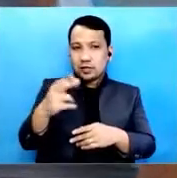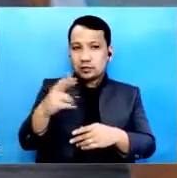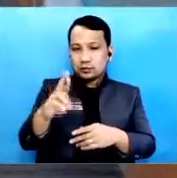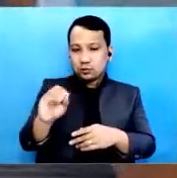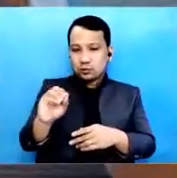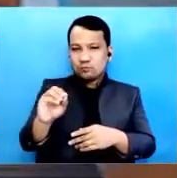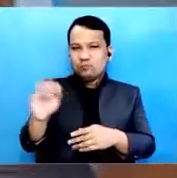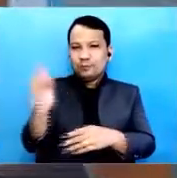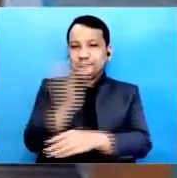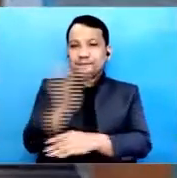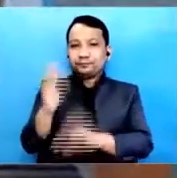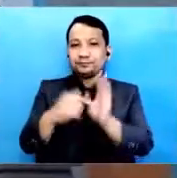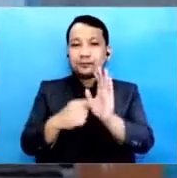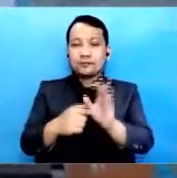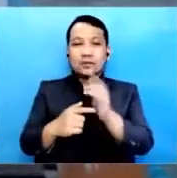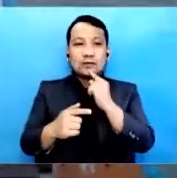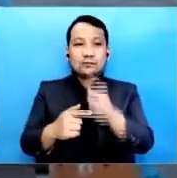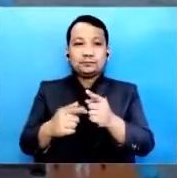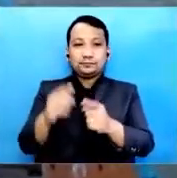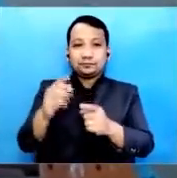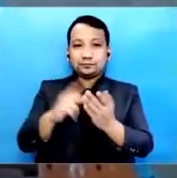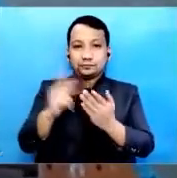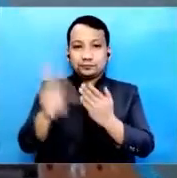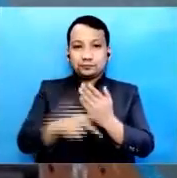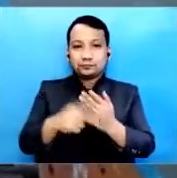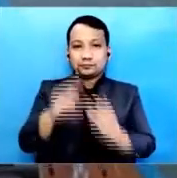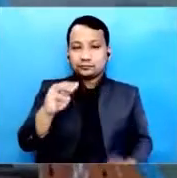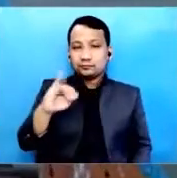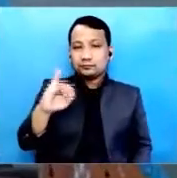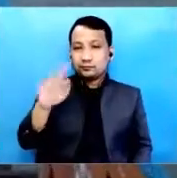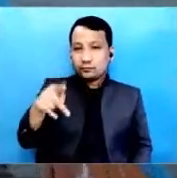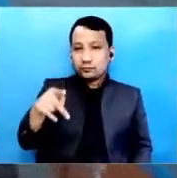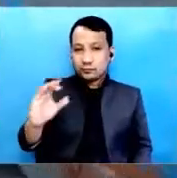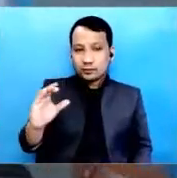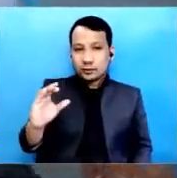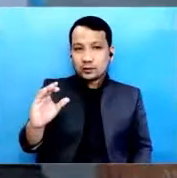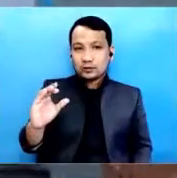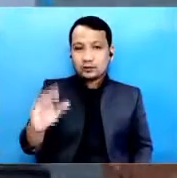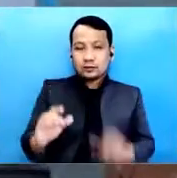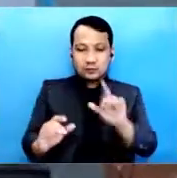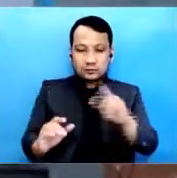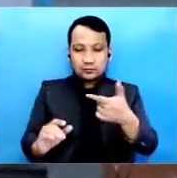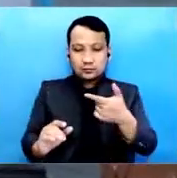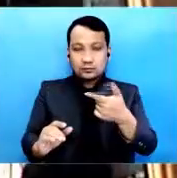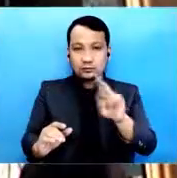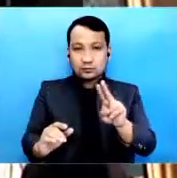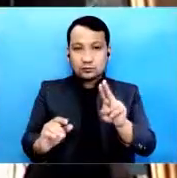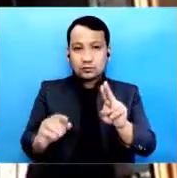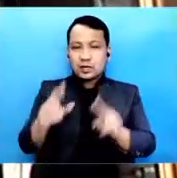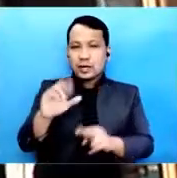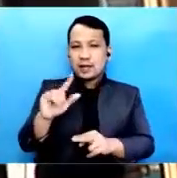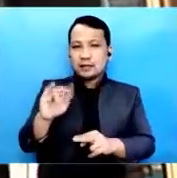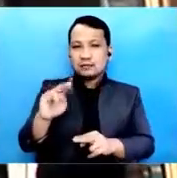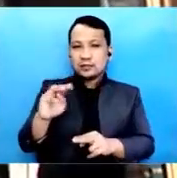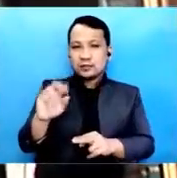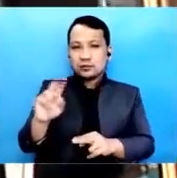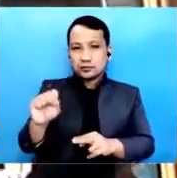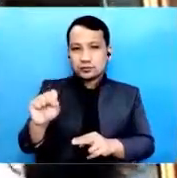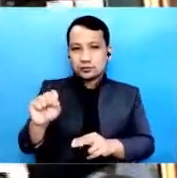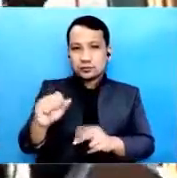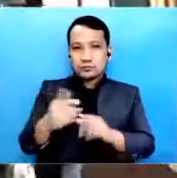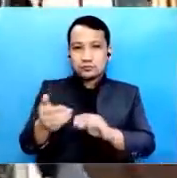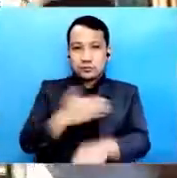na proyekto ng Metro Pacific Investments Corporation Foundation at ng LGU ng Alaminos. Bago